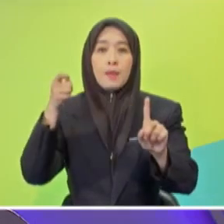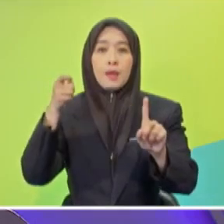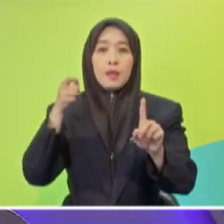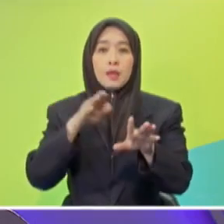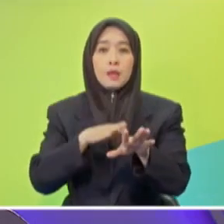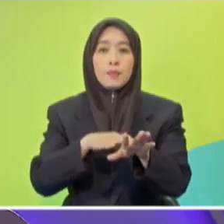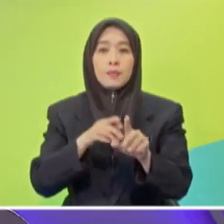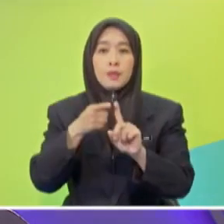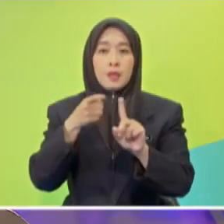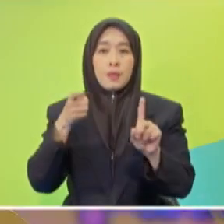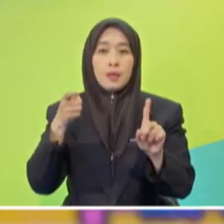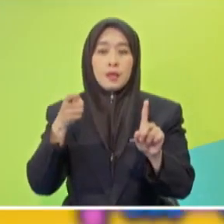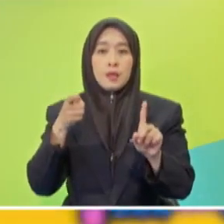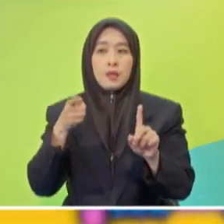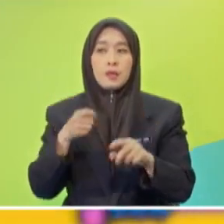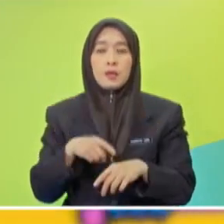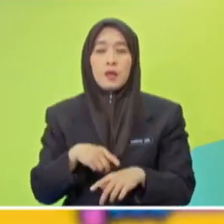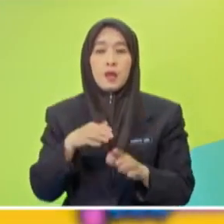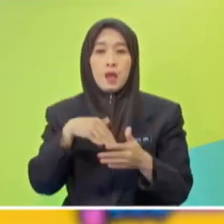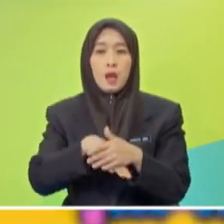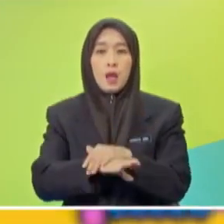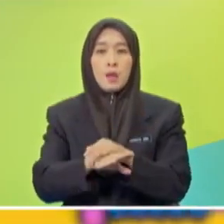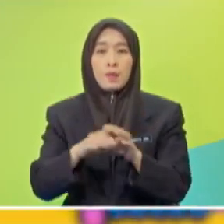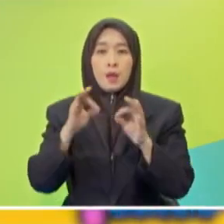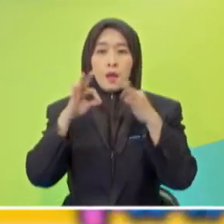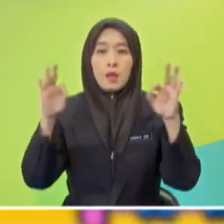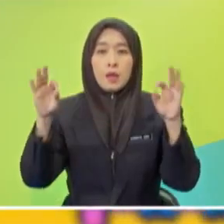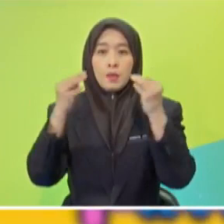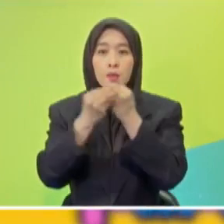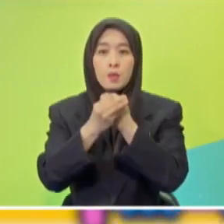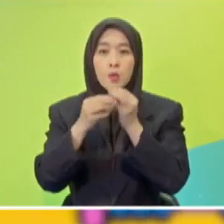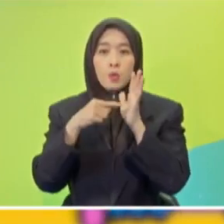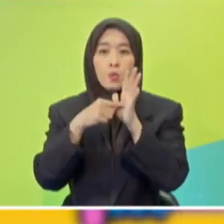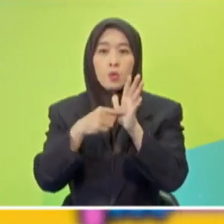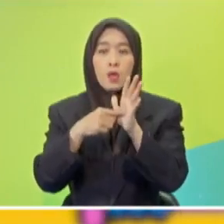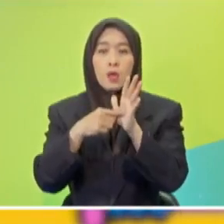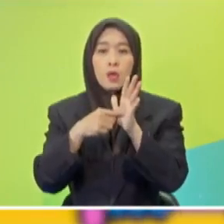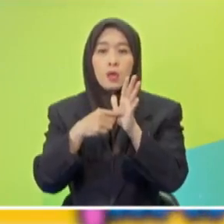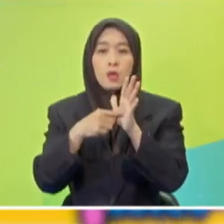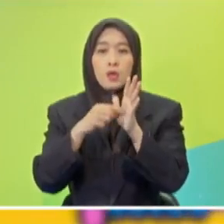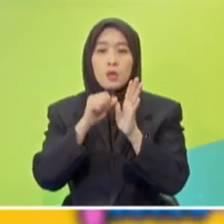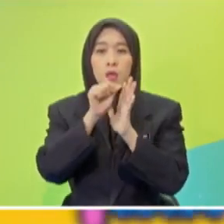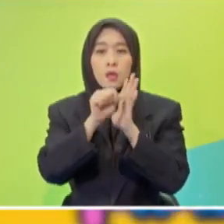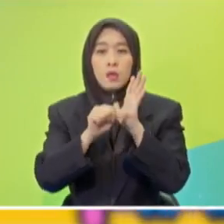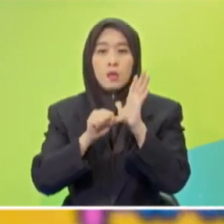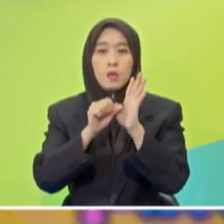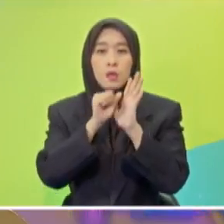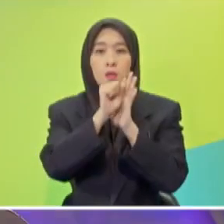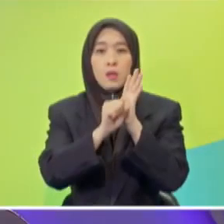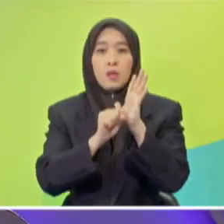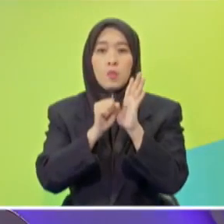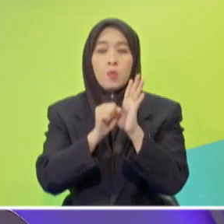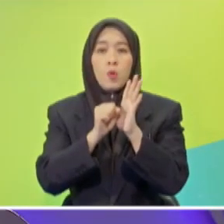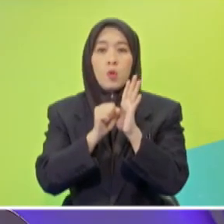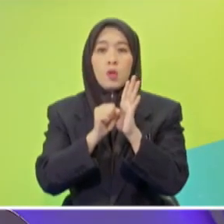daripada itu dalam matematika dalam ayat matematika dia menunjukkan simbol darah simbol jadi kita perlu lakukan